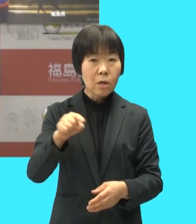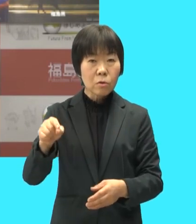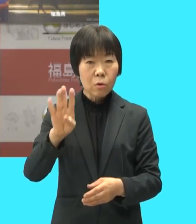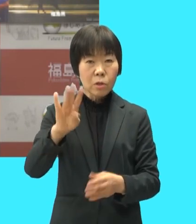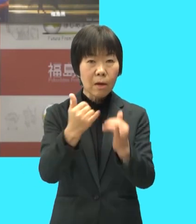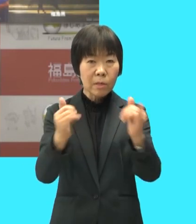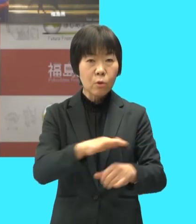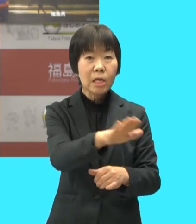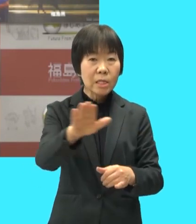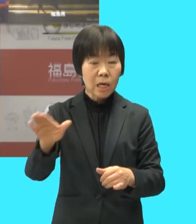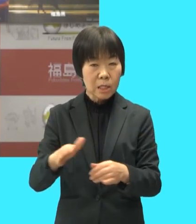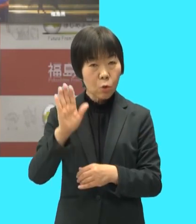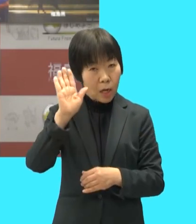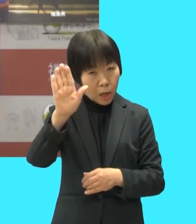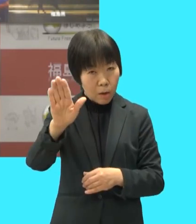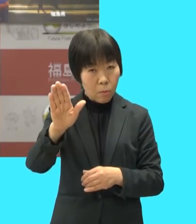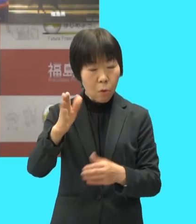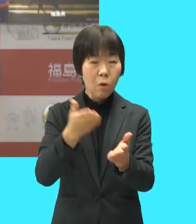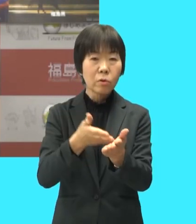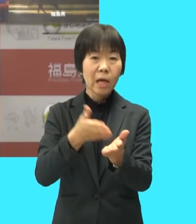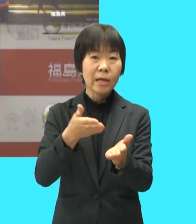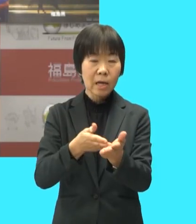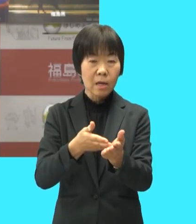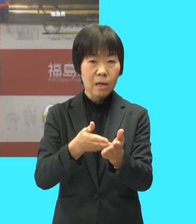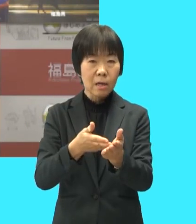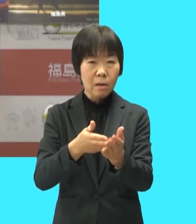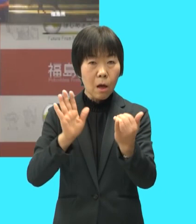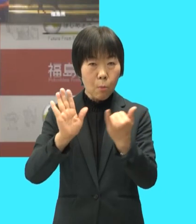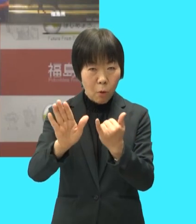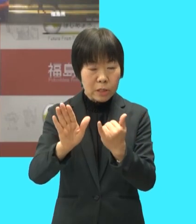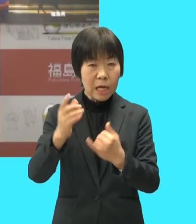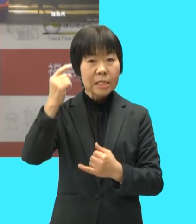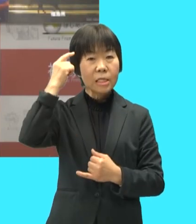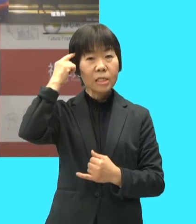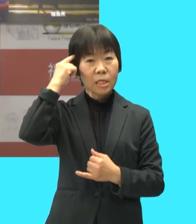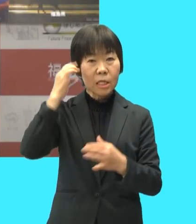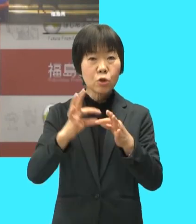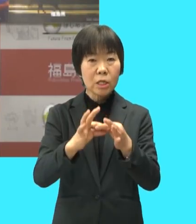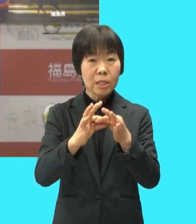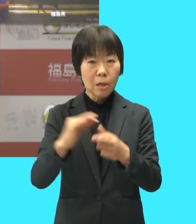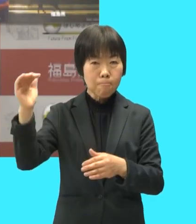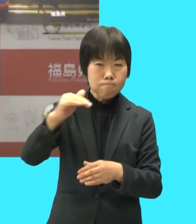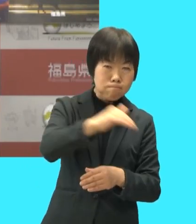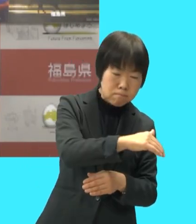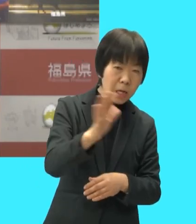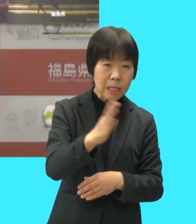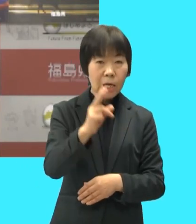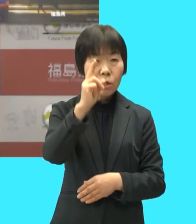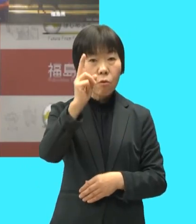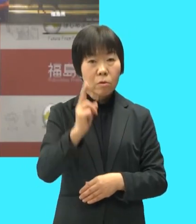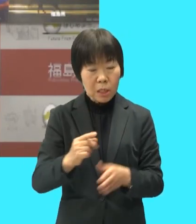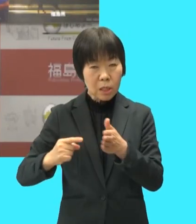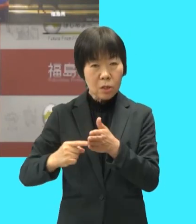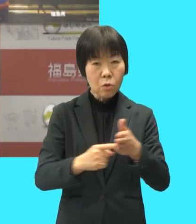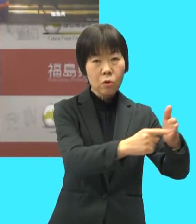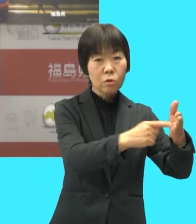県民の皆さんにこれからも訴えて、この防災意識の面での風化が生じることがないよう努力を続け